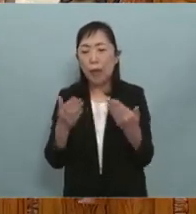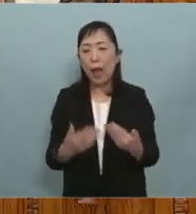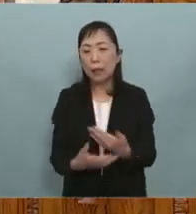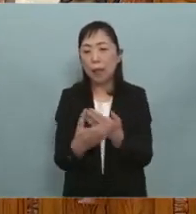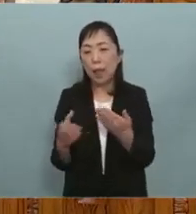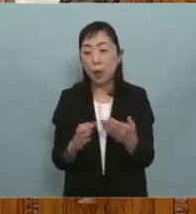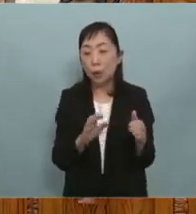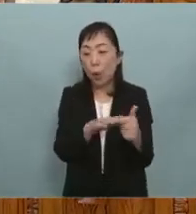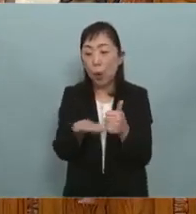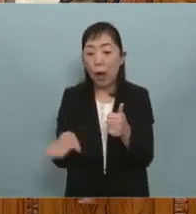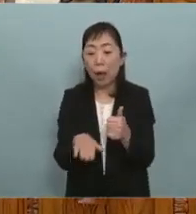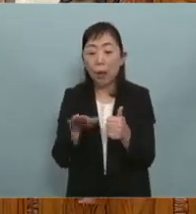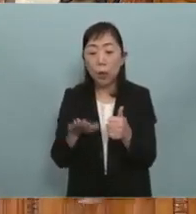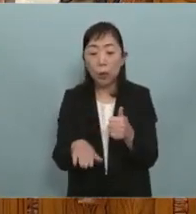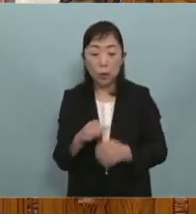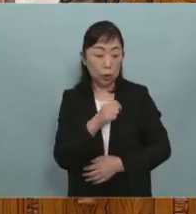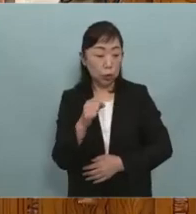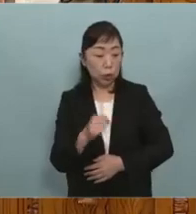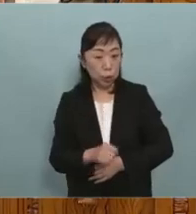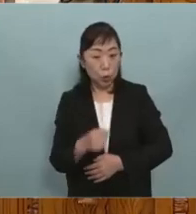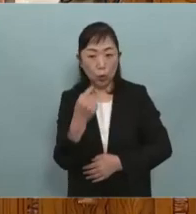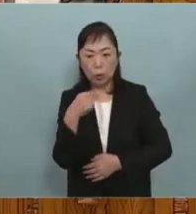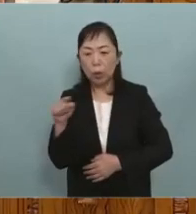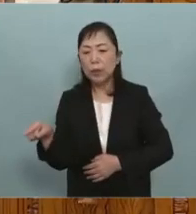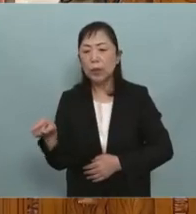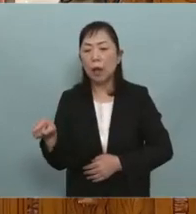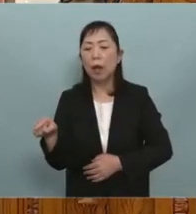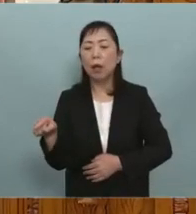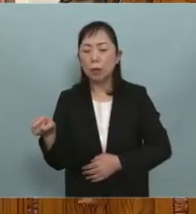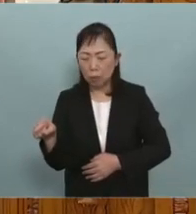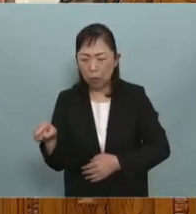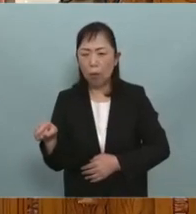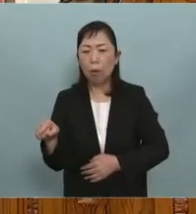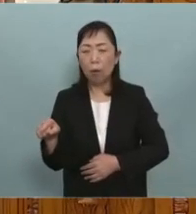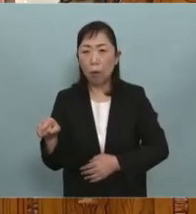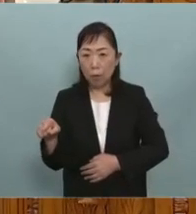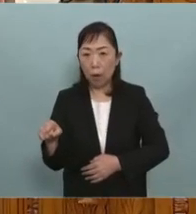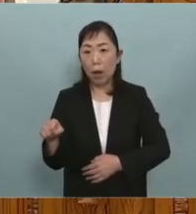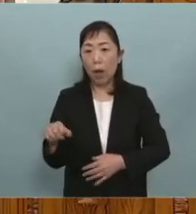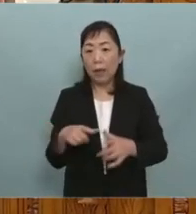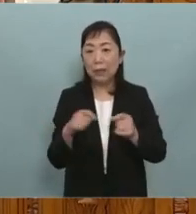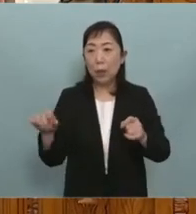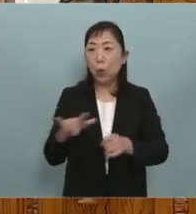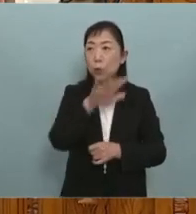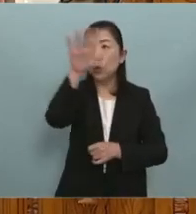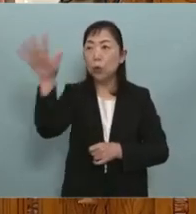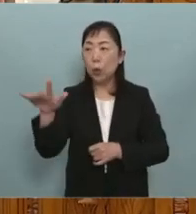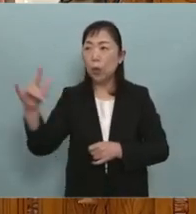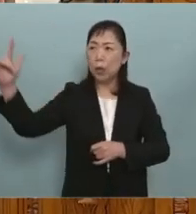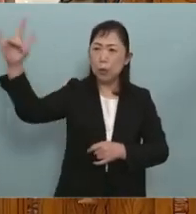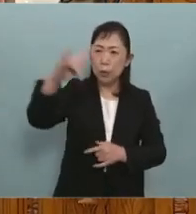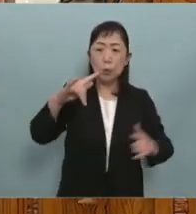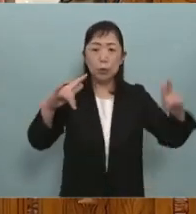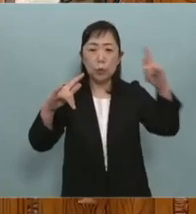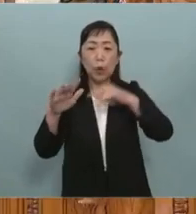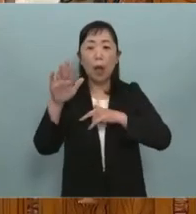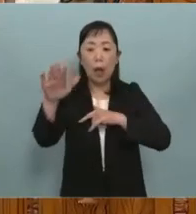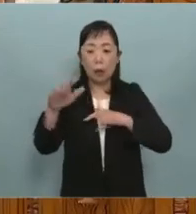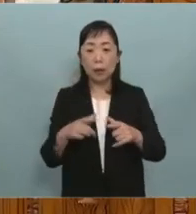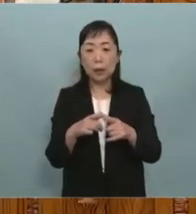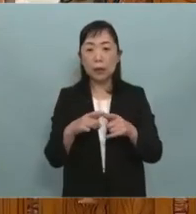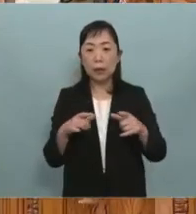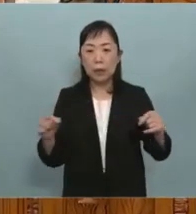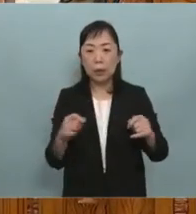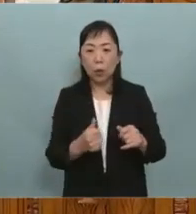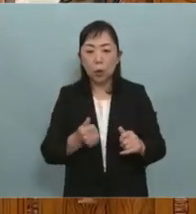しております中国及びロシアによる一連の領空審判も発生しましたこれは我が国の